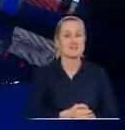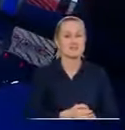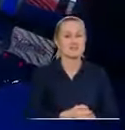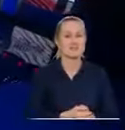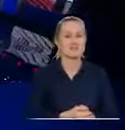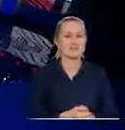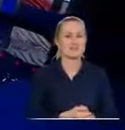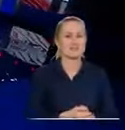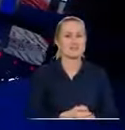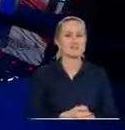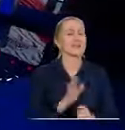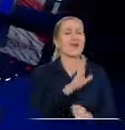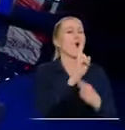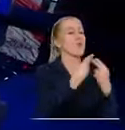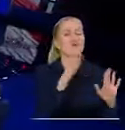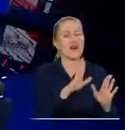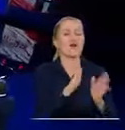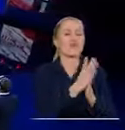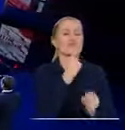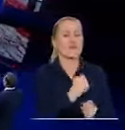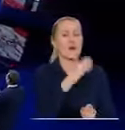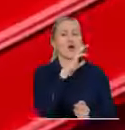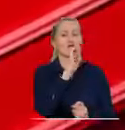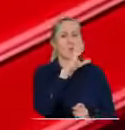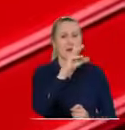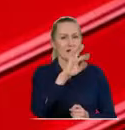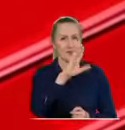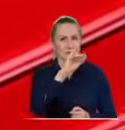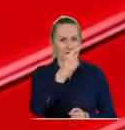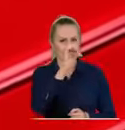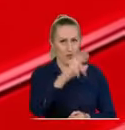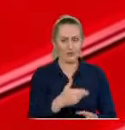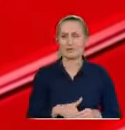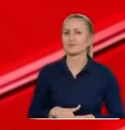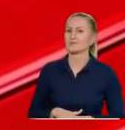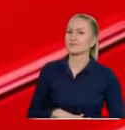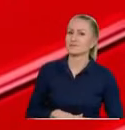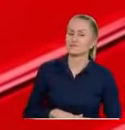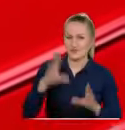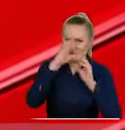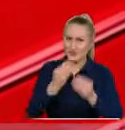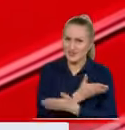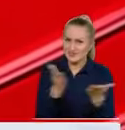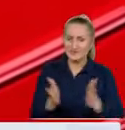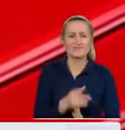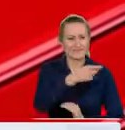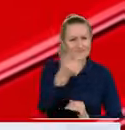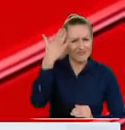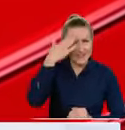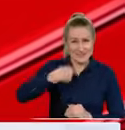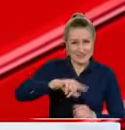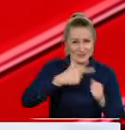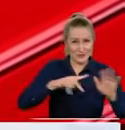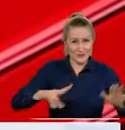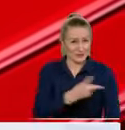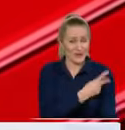odpowiada tym razem, po prostu mówi to, co chce. Robert Biedroń. Szanowni państwo, wiecie, że 28 czerwca